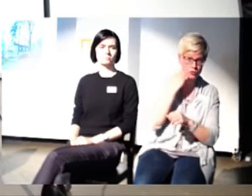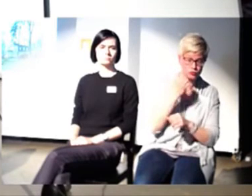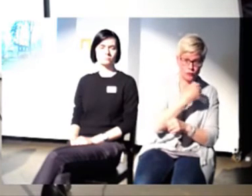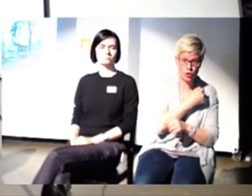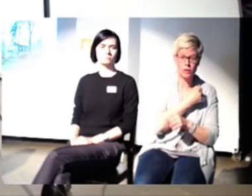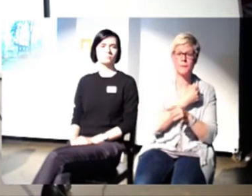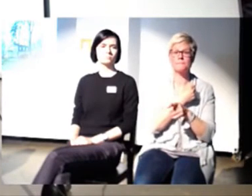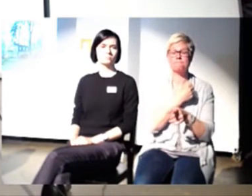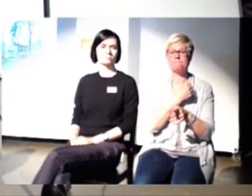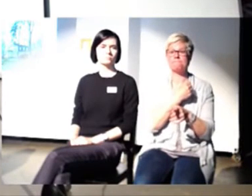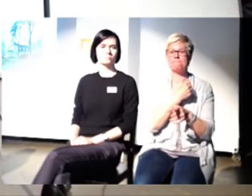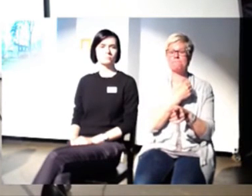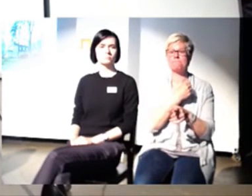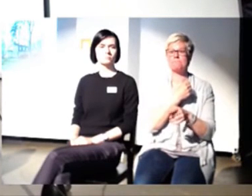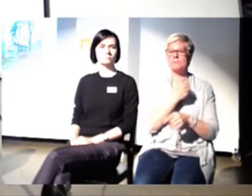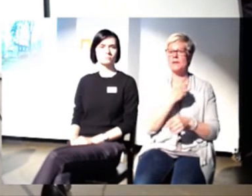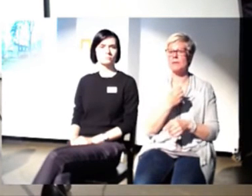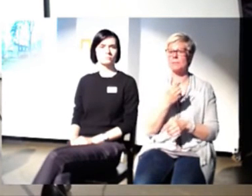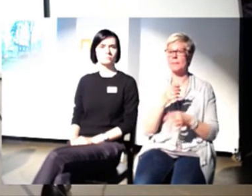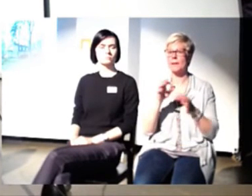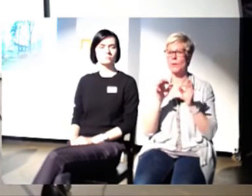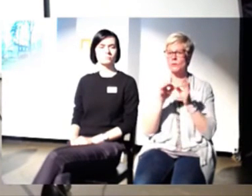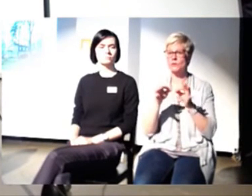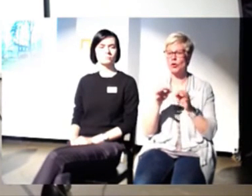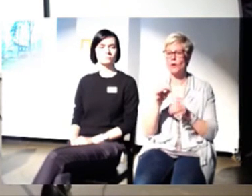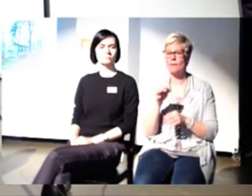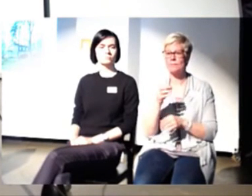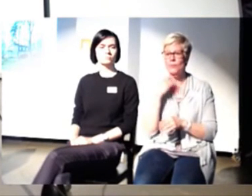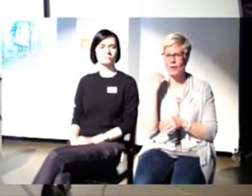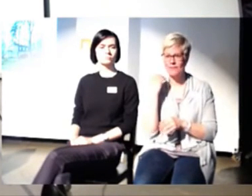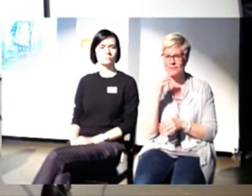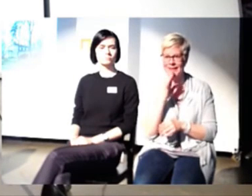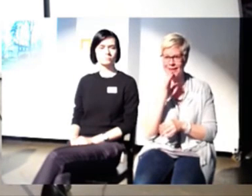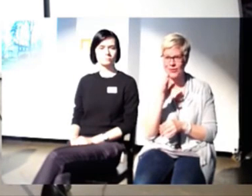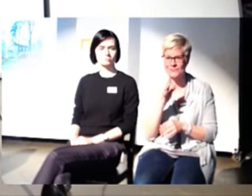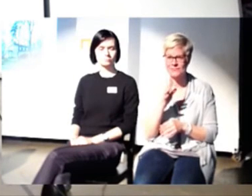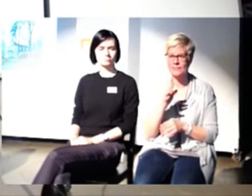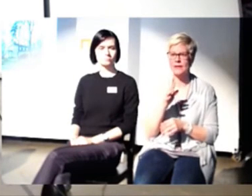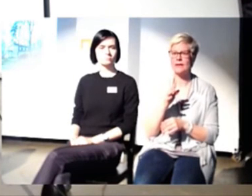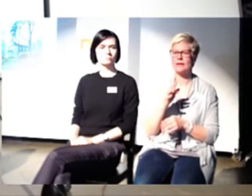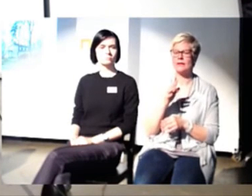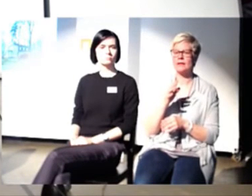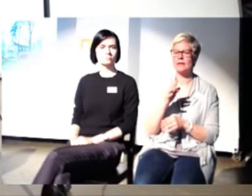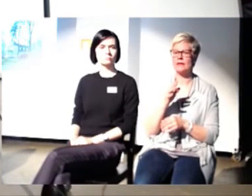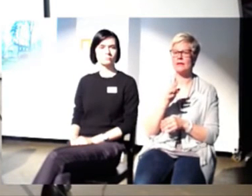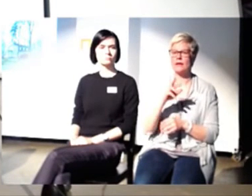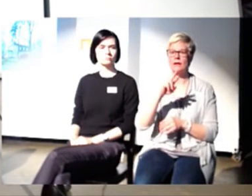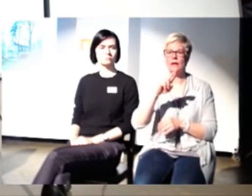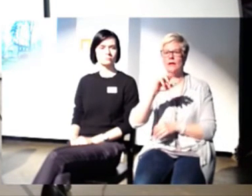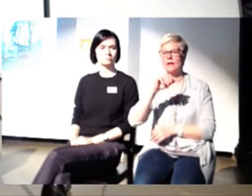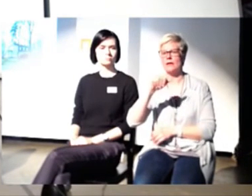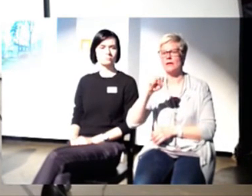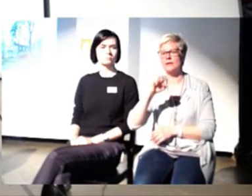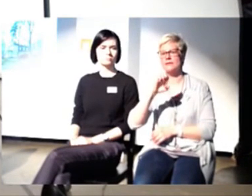Ja tämmöisenä pienenä hauskana yksityiskohtana voin kertoa, että me lisäämme Raaseporin